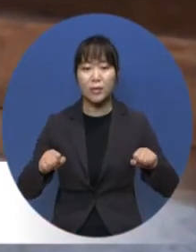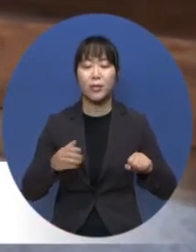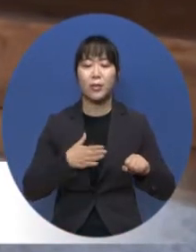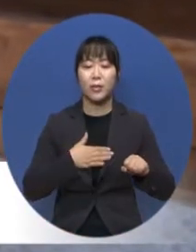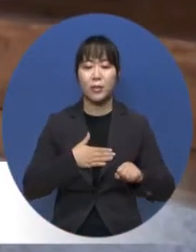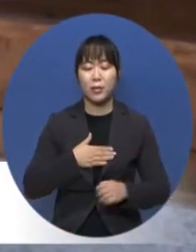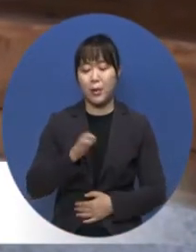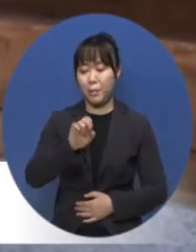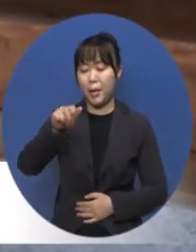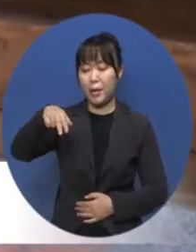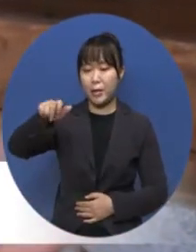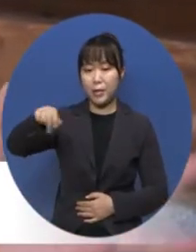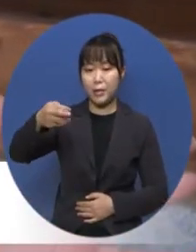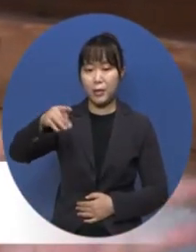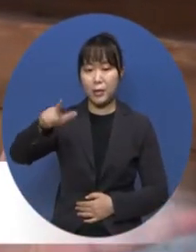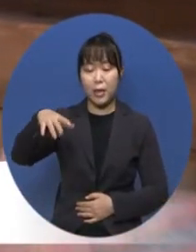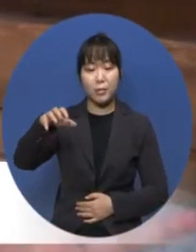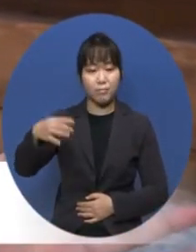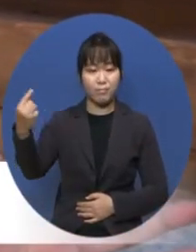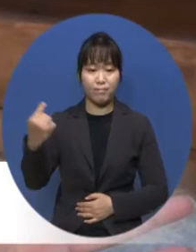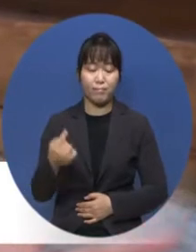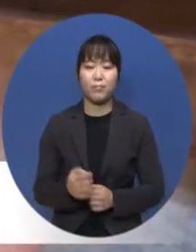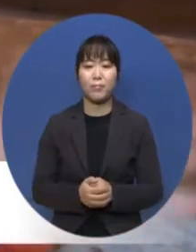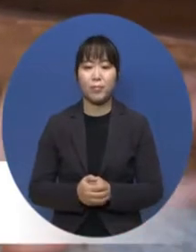안녕하세요. 저는 파키스탄에서 왔습니다.